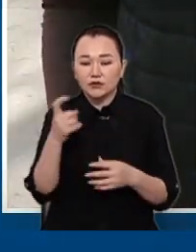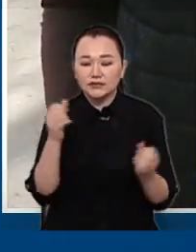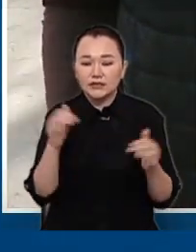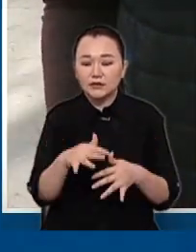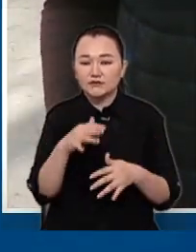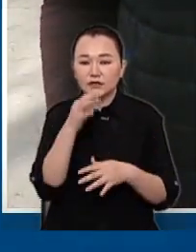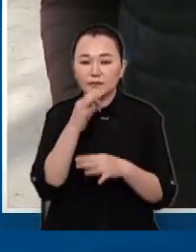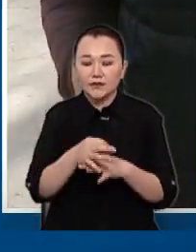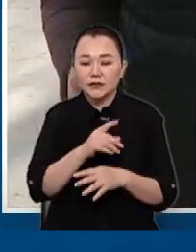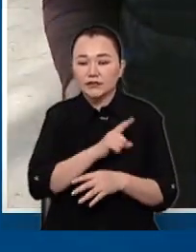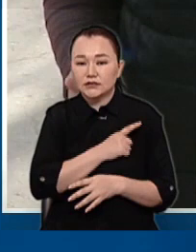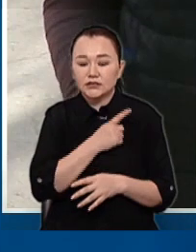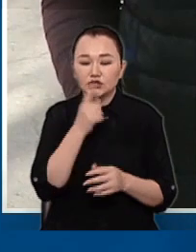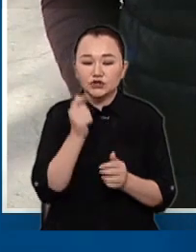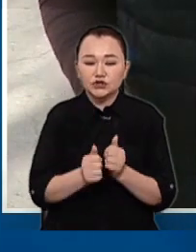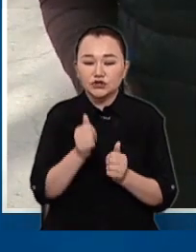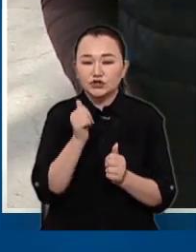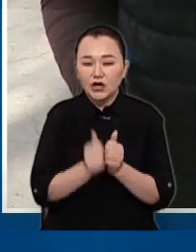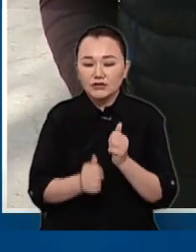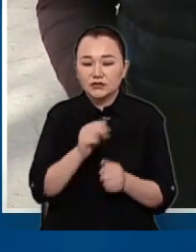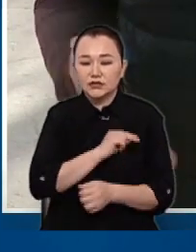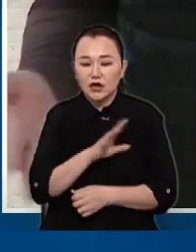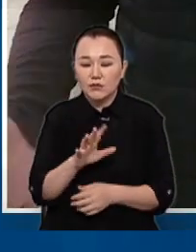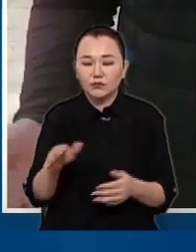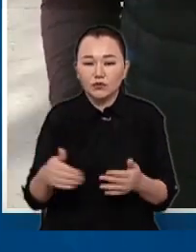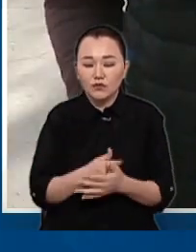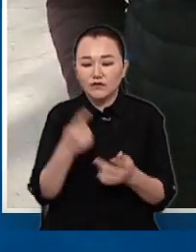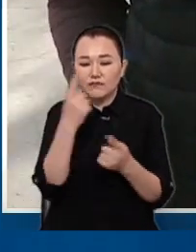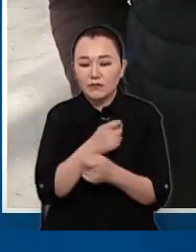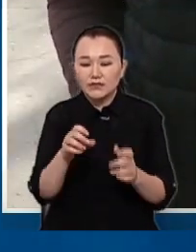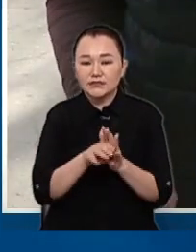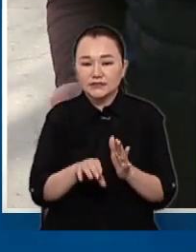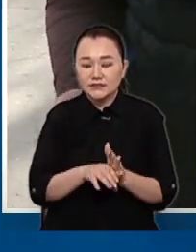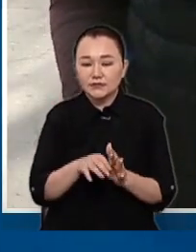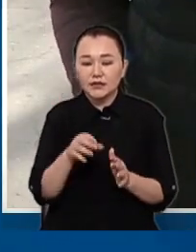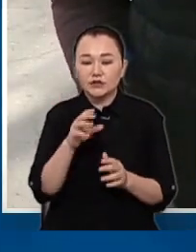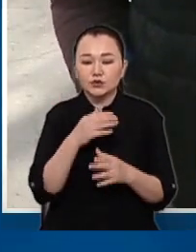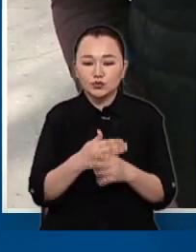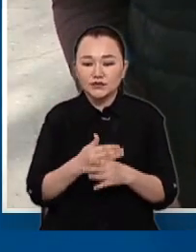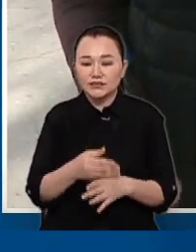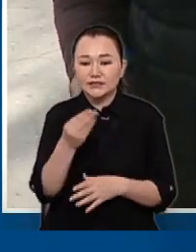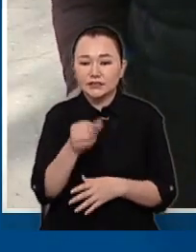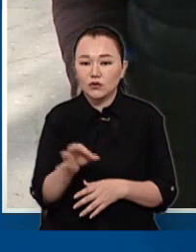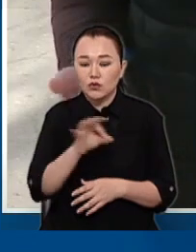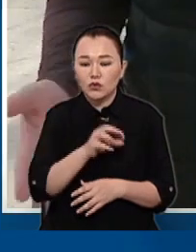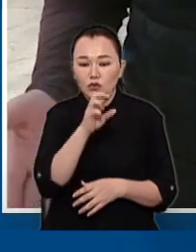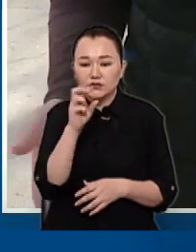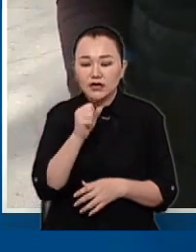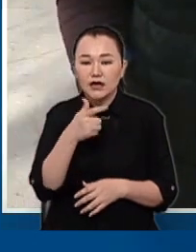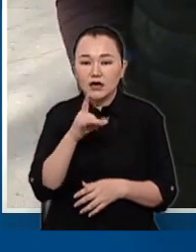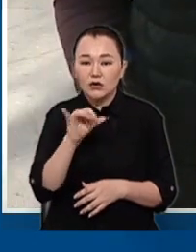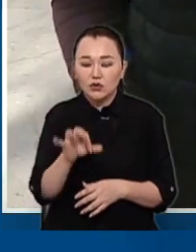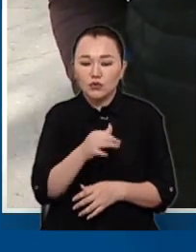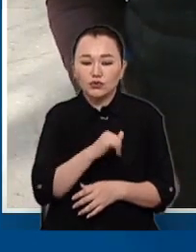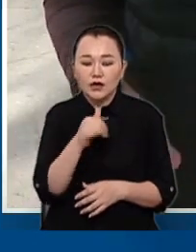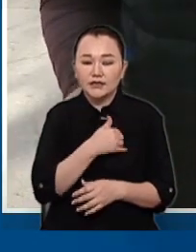собравшихся претензии по поводу частых сбоев новой информационной системы субсидирования Госагро, куда